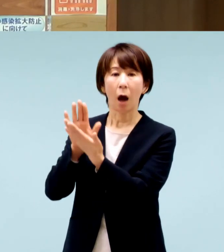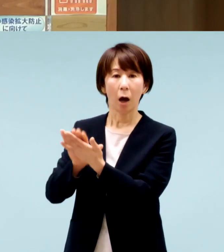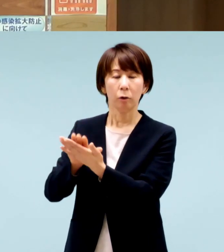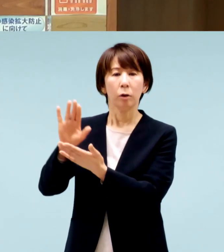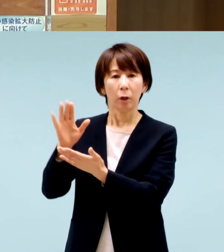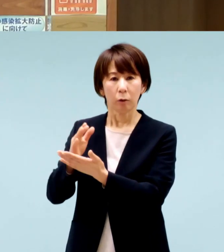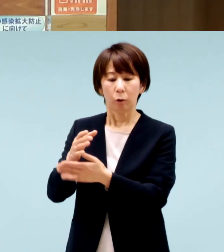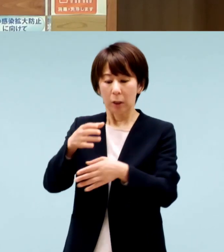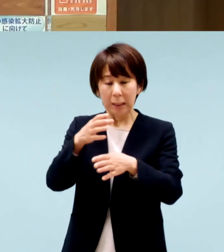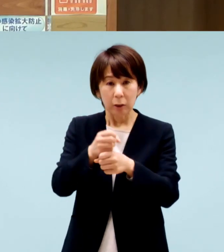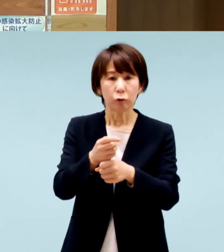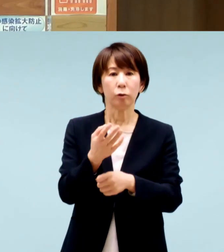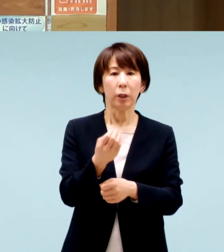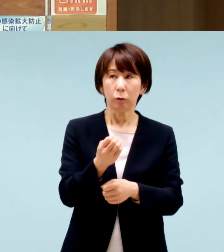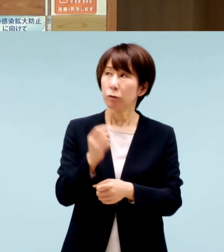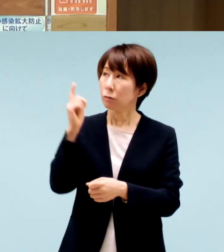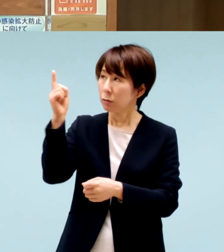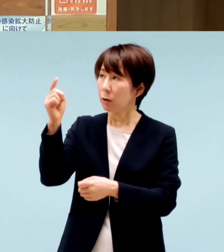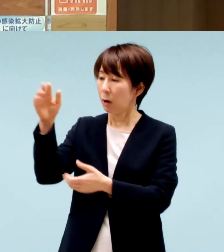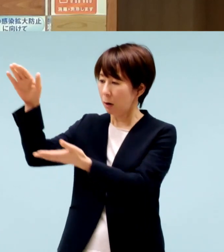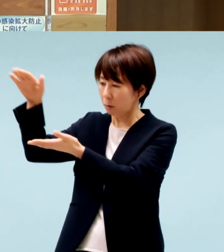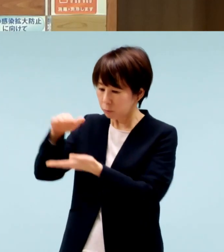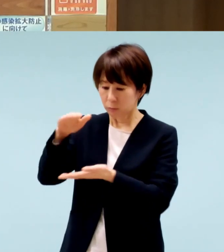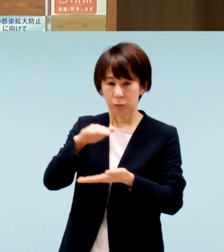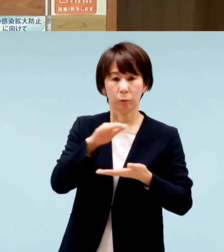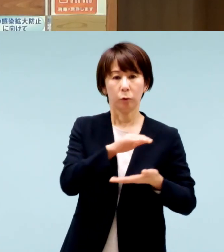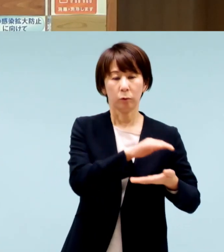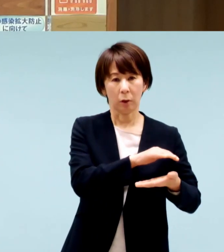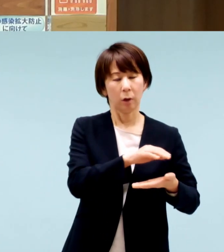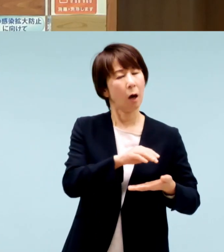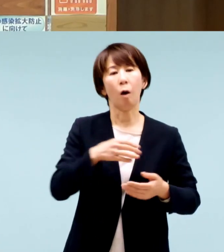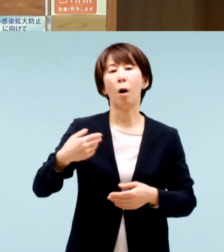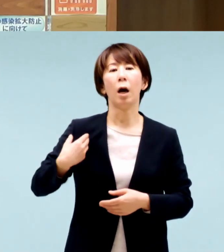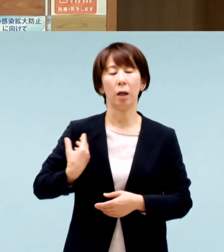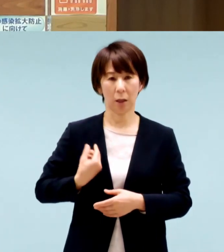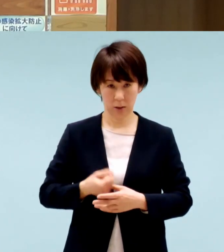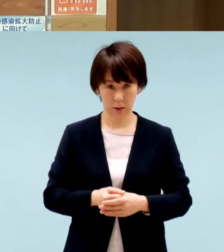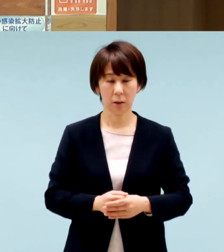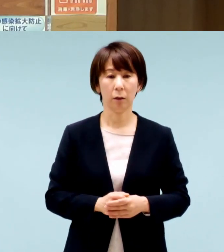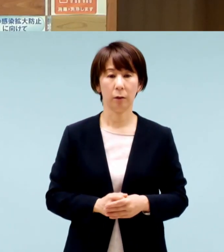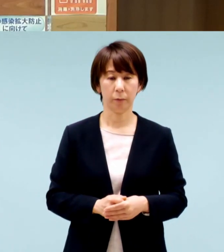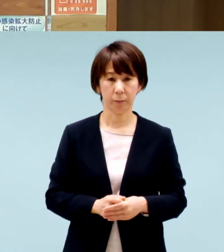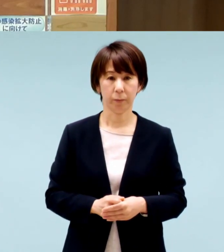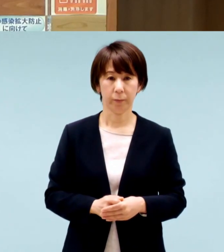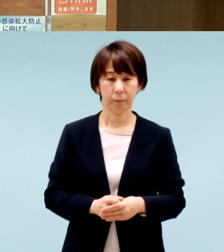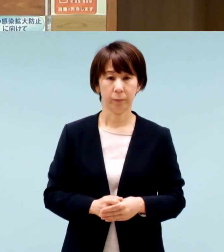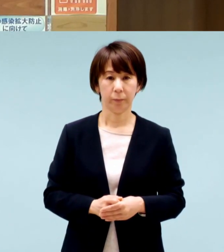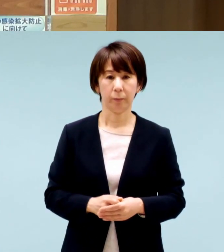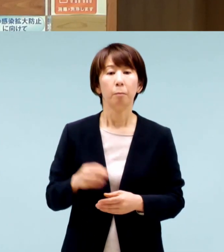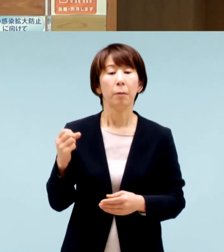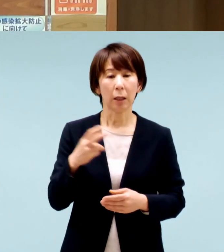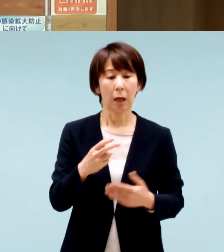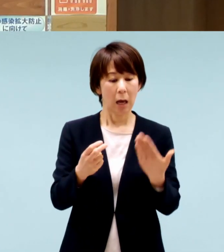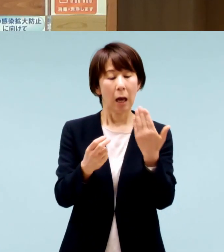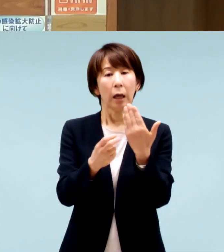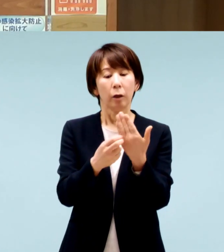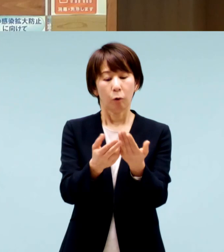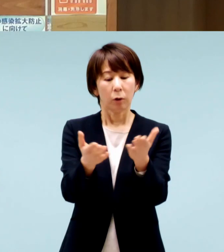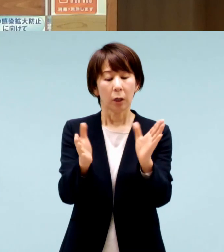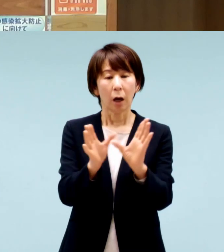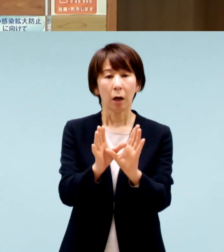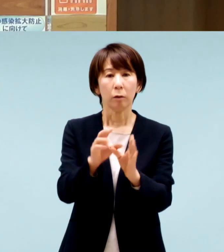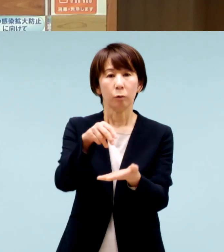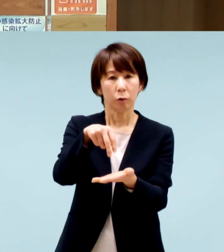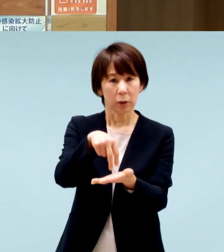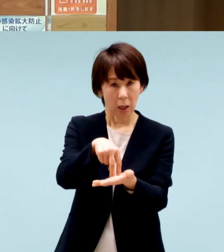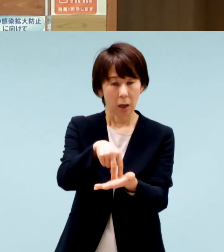これは明らかにしていただく必要があると思ってます。で、さらにこう医療機関側からすると、例えば